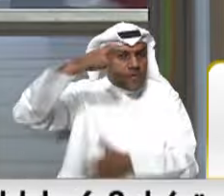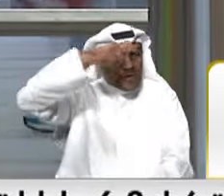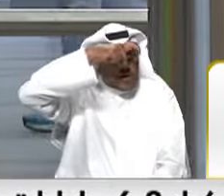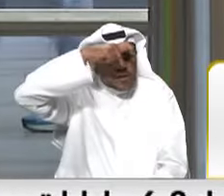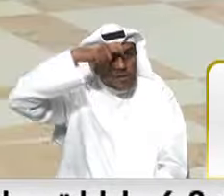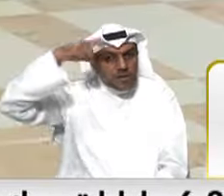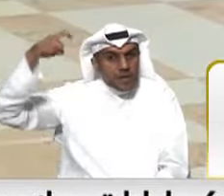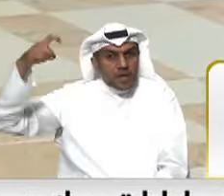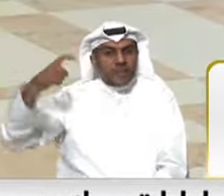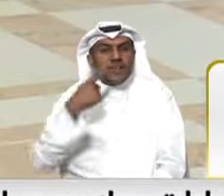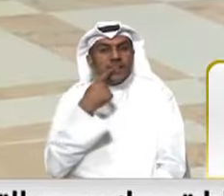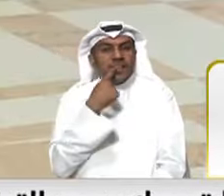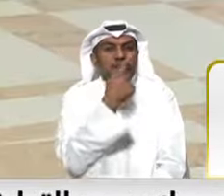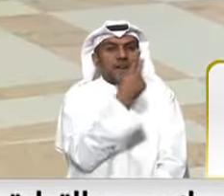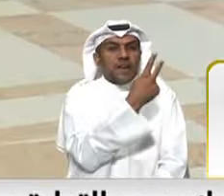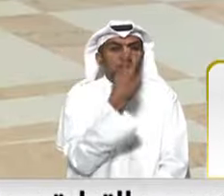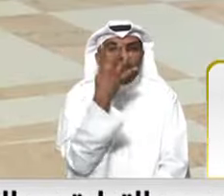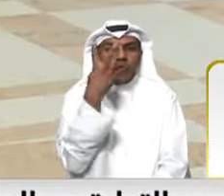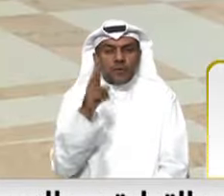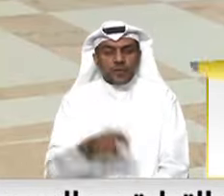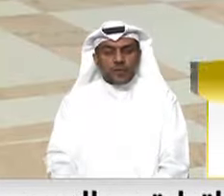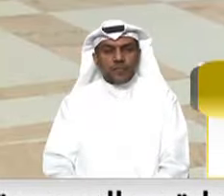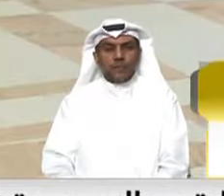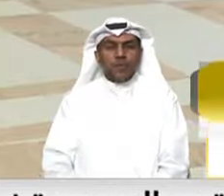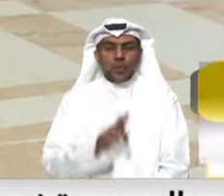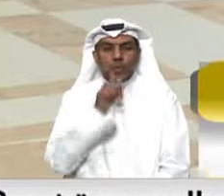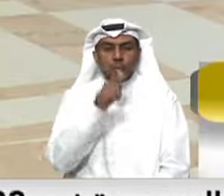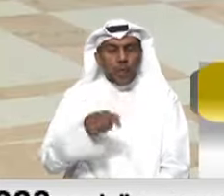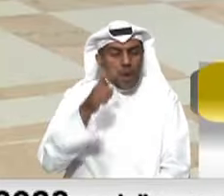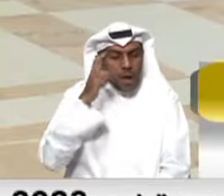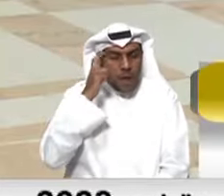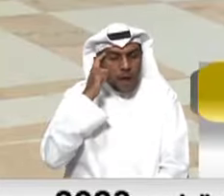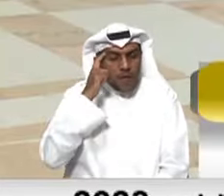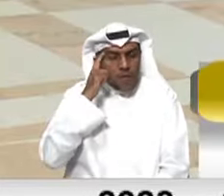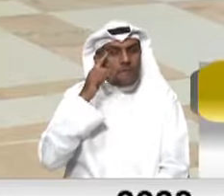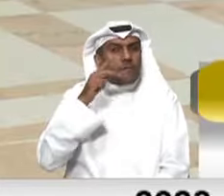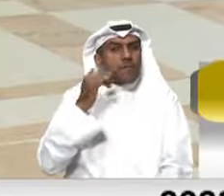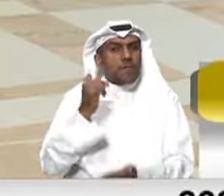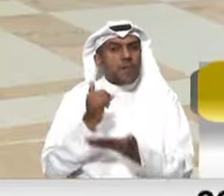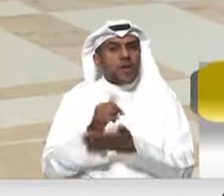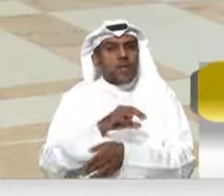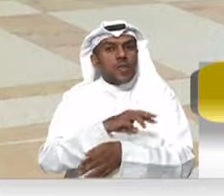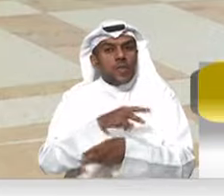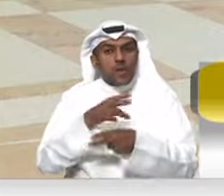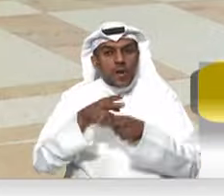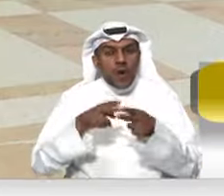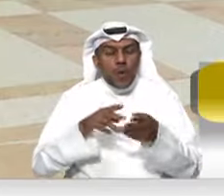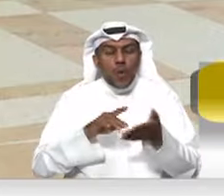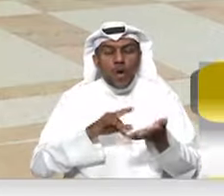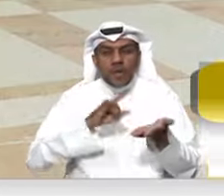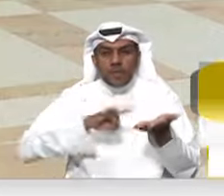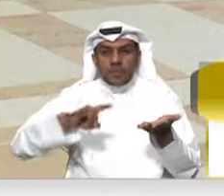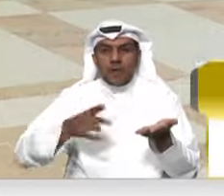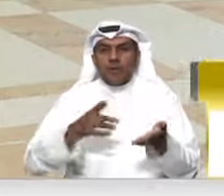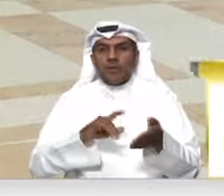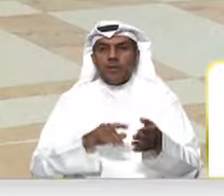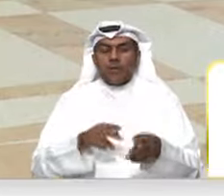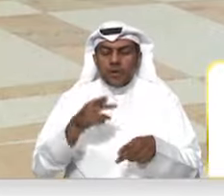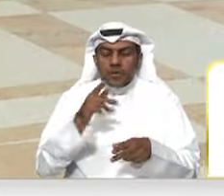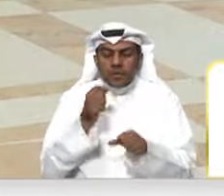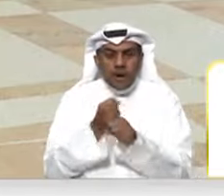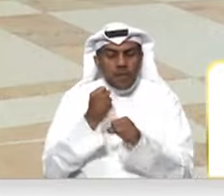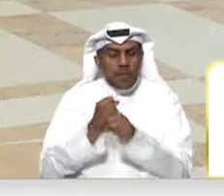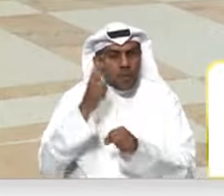2024 الاداره العامه للطيران المدني وضعت خطه تشغيليه من بدايه موسم الصيف في جميع مباني الركاب تتناق مع